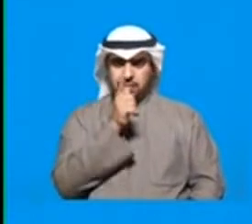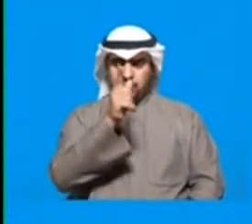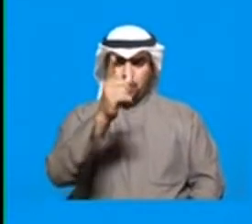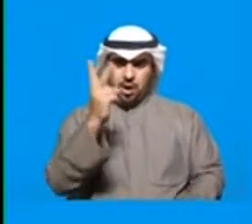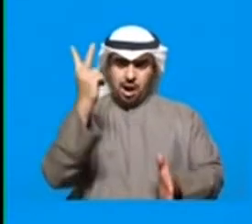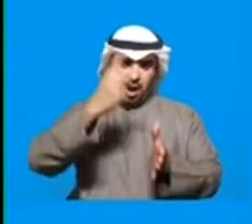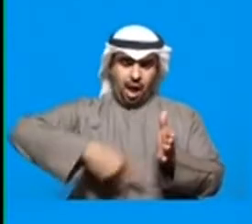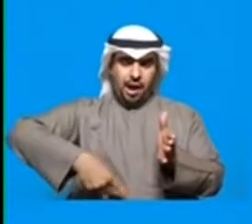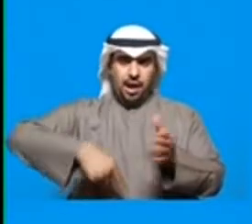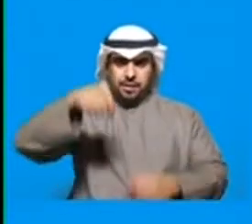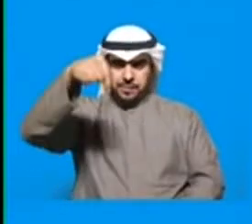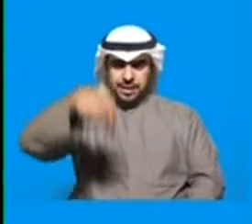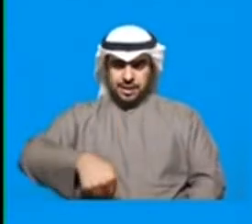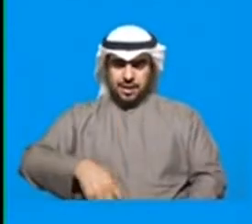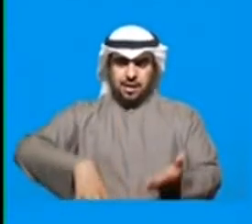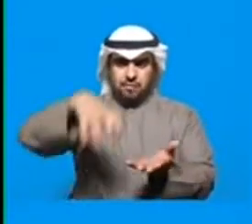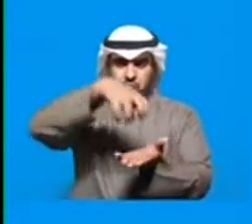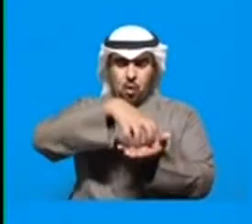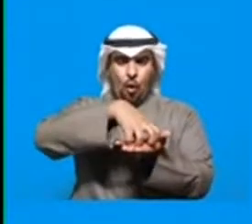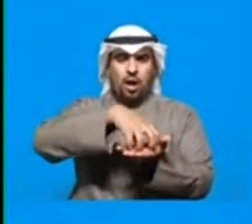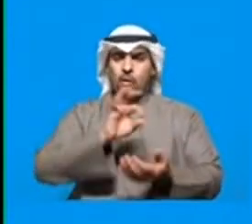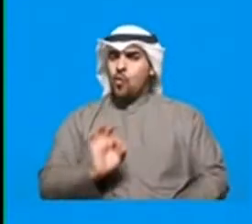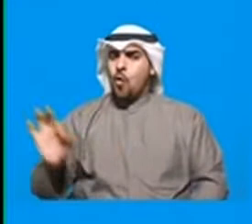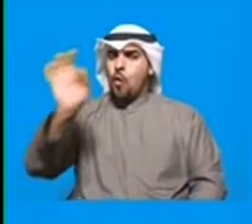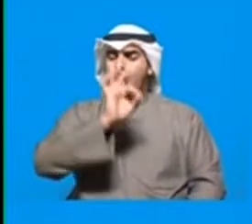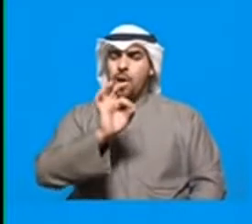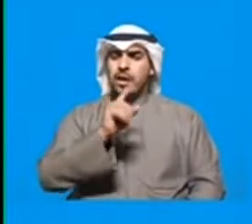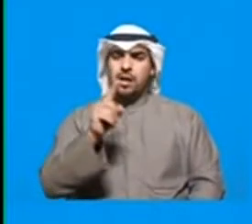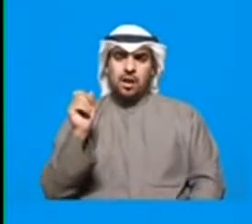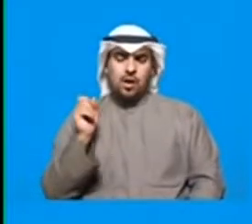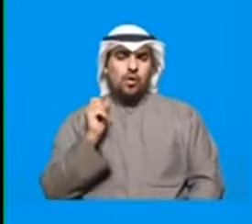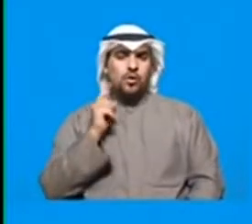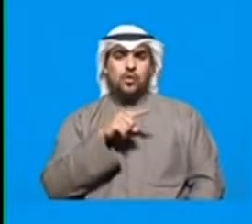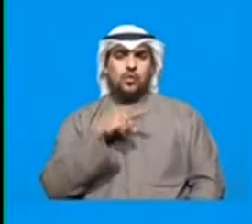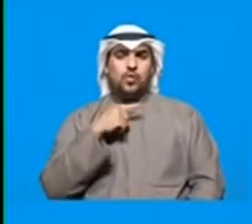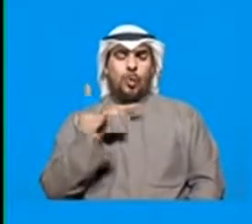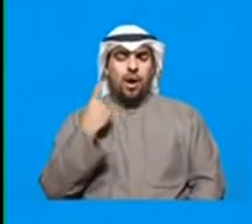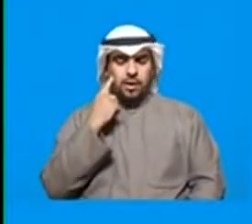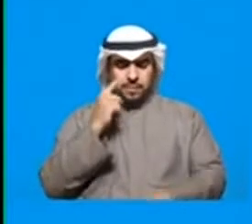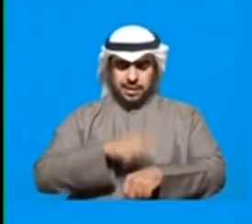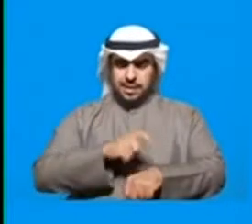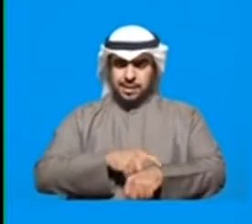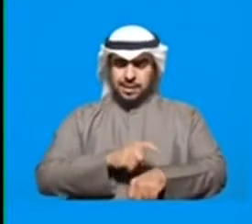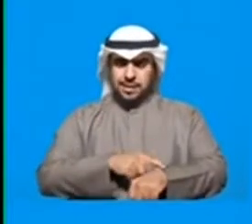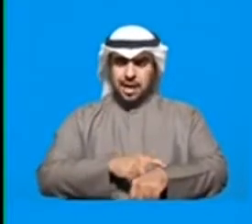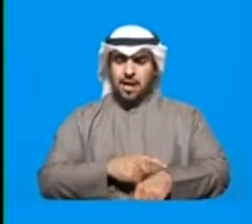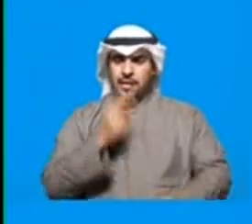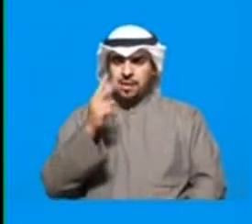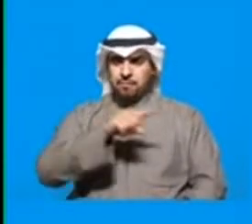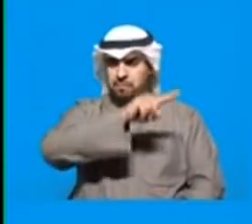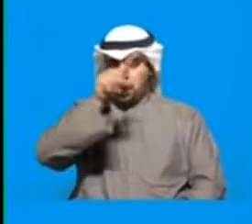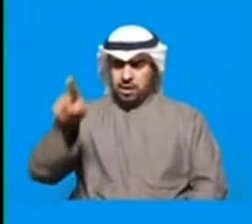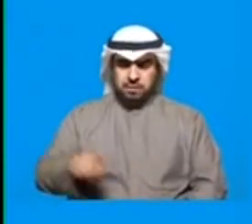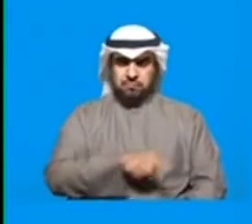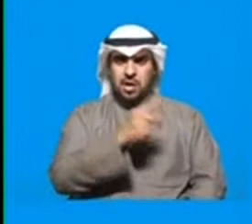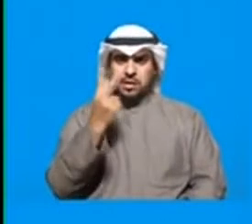بشأن إيقاف الدراسة في موقع الجامعة بالشويخ من الساعة 8 صباحا وحتى الساعة 12:30 ظهر يوم